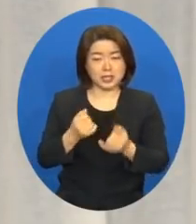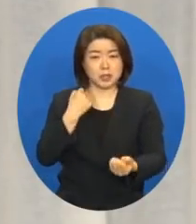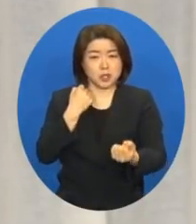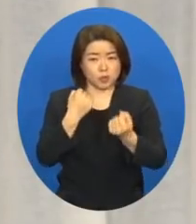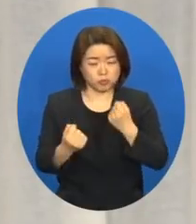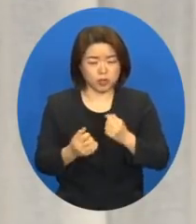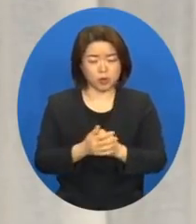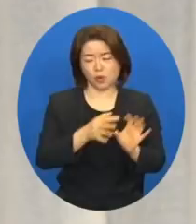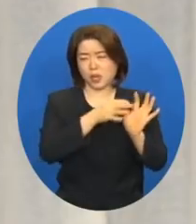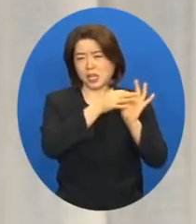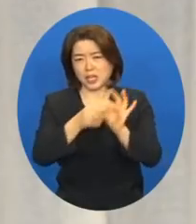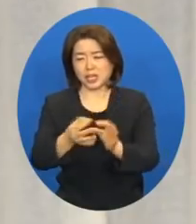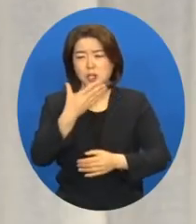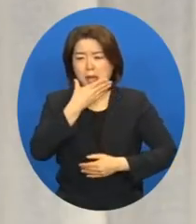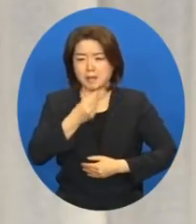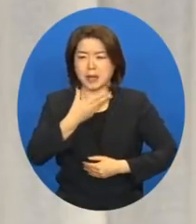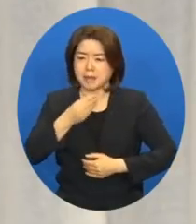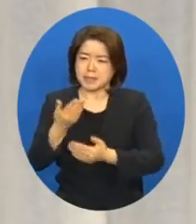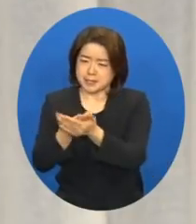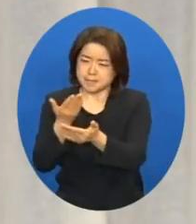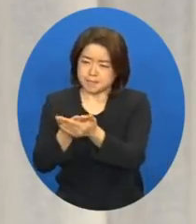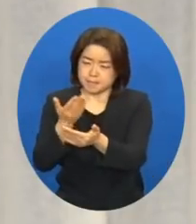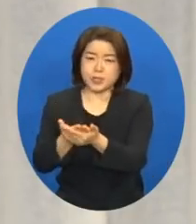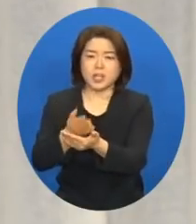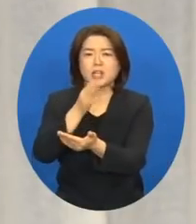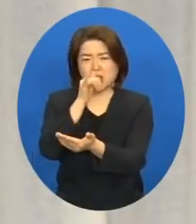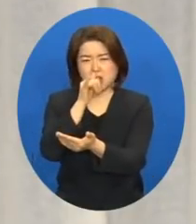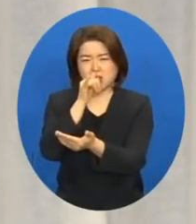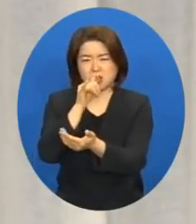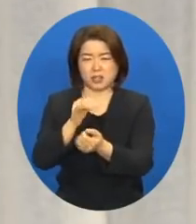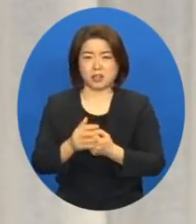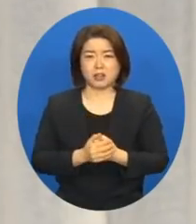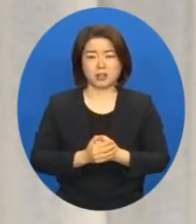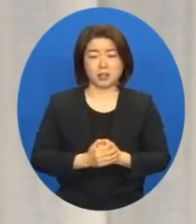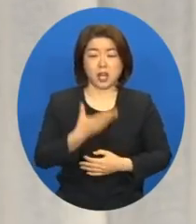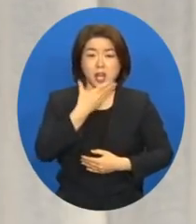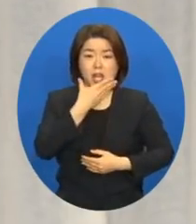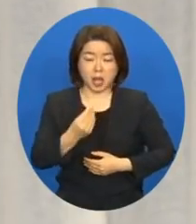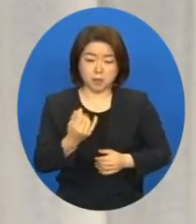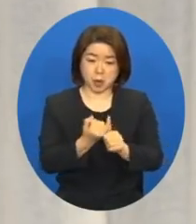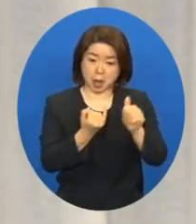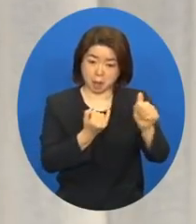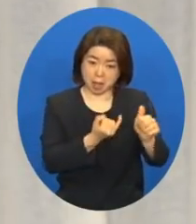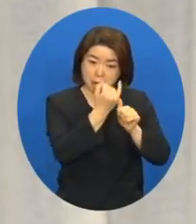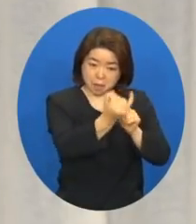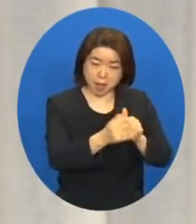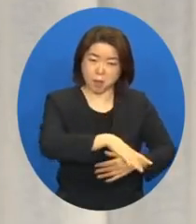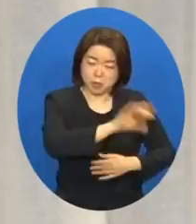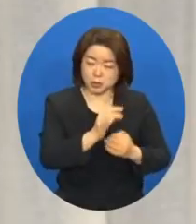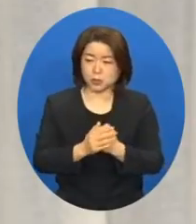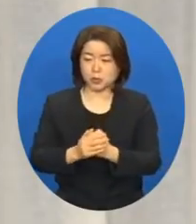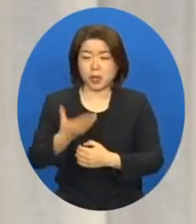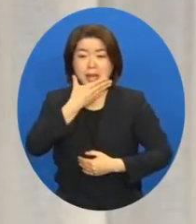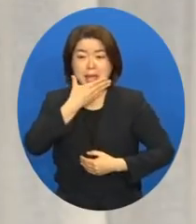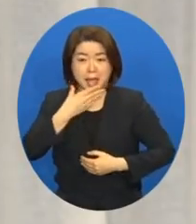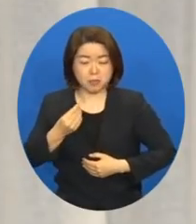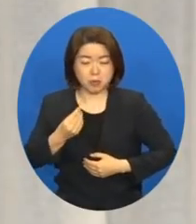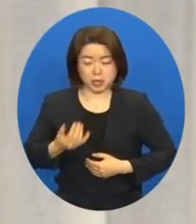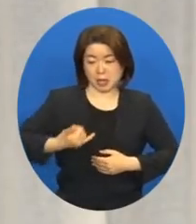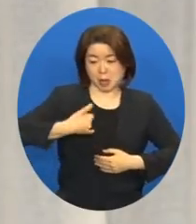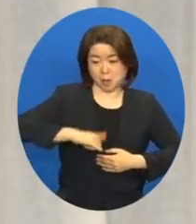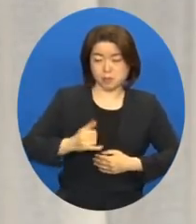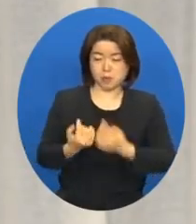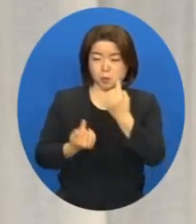끊임없이 행복을 원하게 돼요. 행복이 배우자보다 먼저고 행복이 자녀보다 먼저고 그러니까